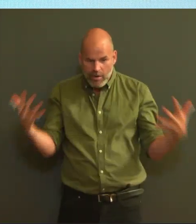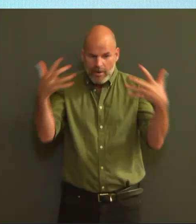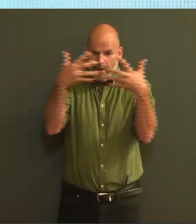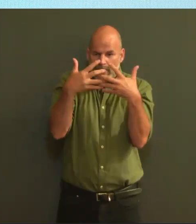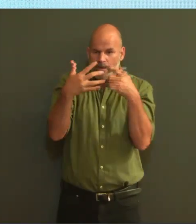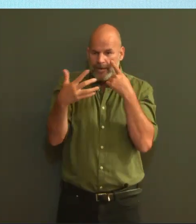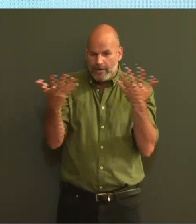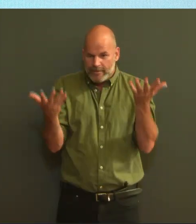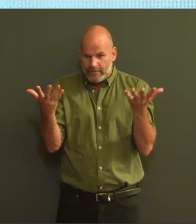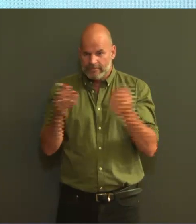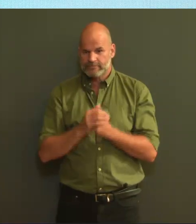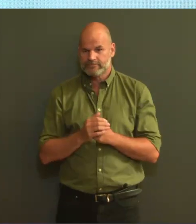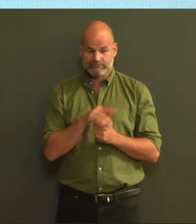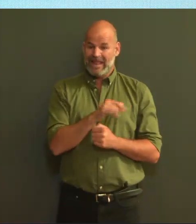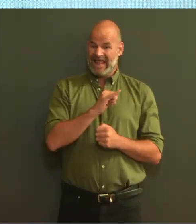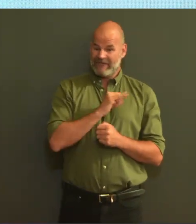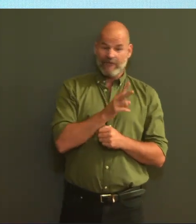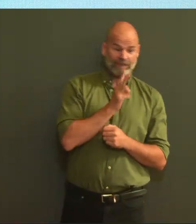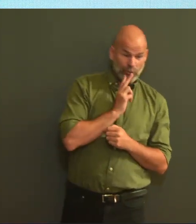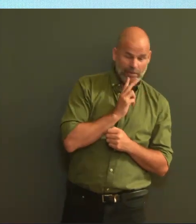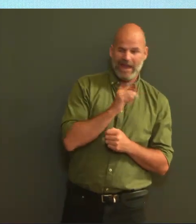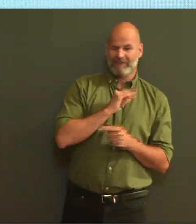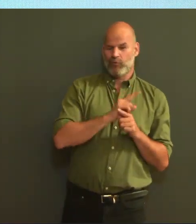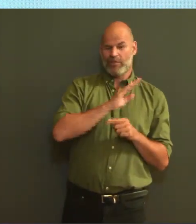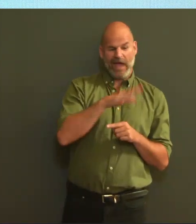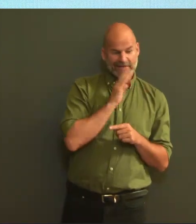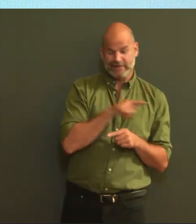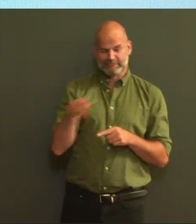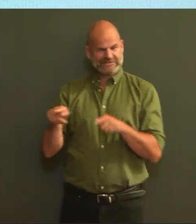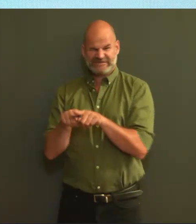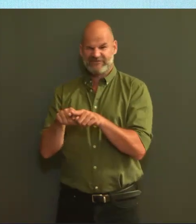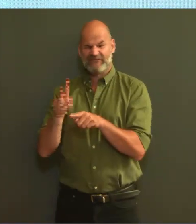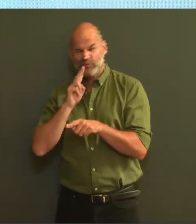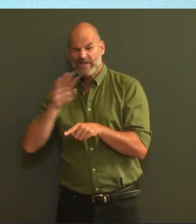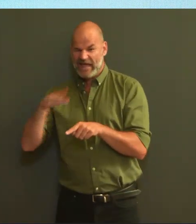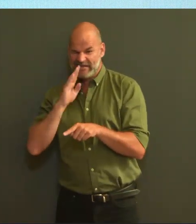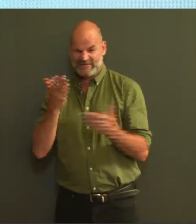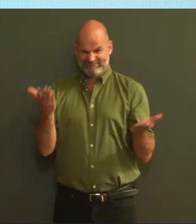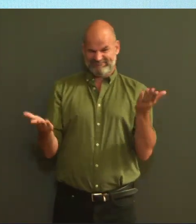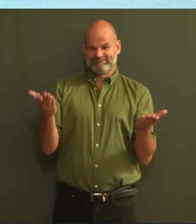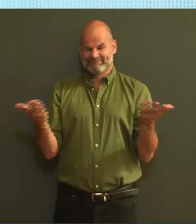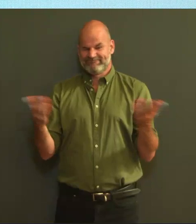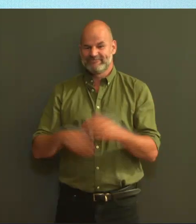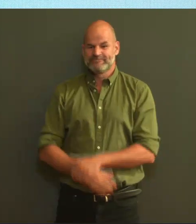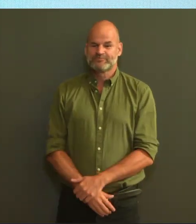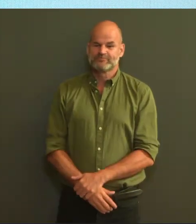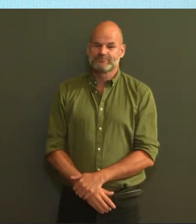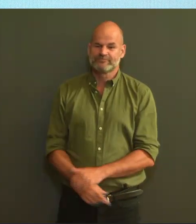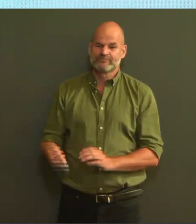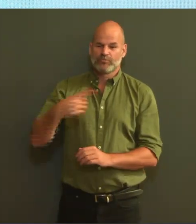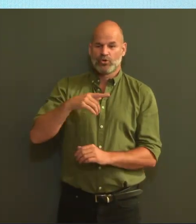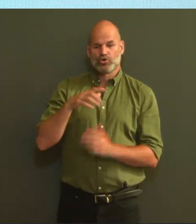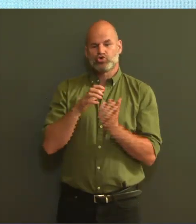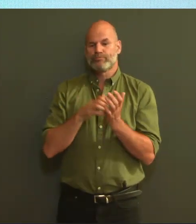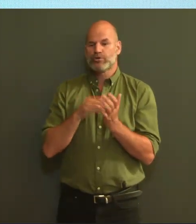Om de situatie op nationaal niveau te kunnen evalueren, gebruikt Cienzano de RT-waarde die berekend wordt op basis